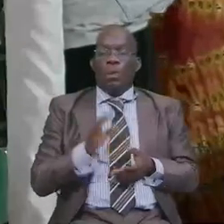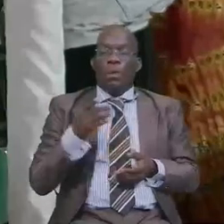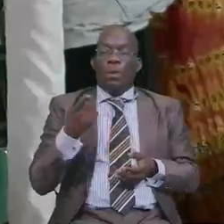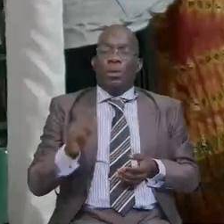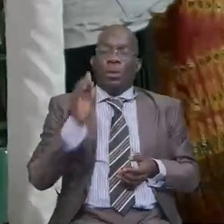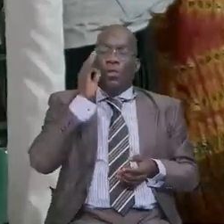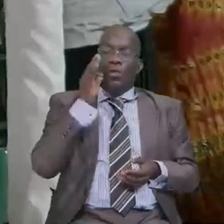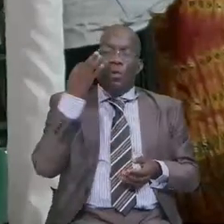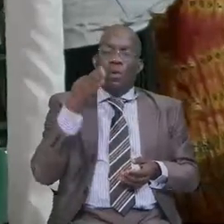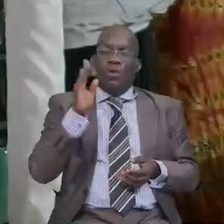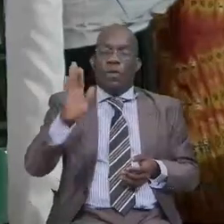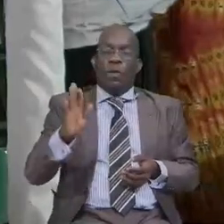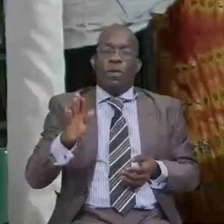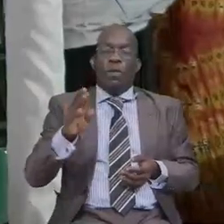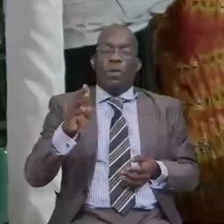Le fruit de l'esprit.